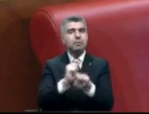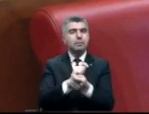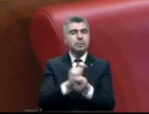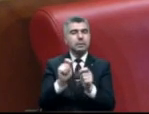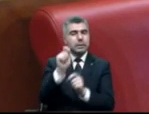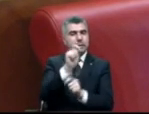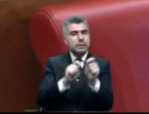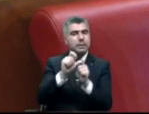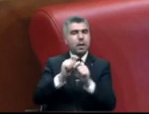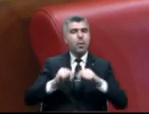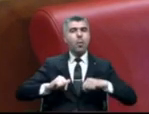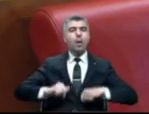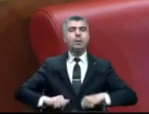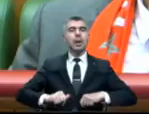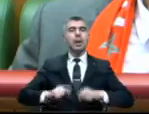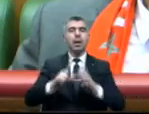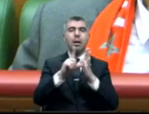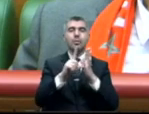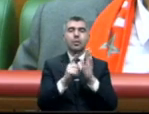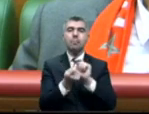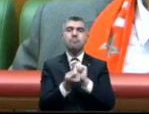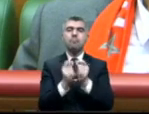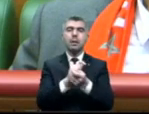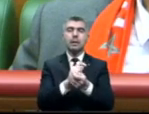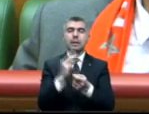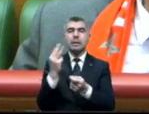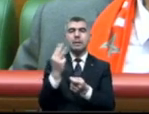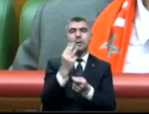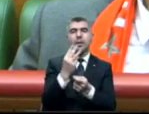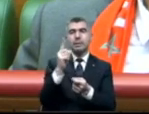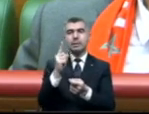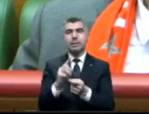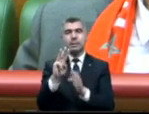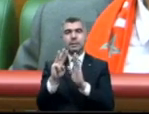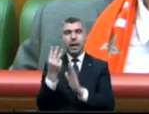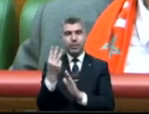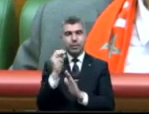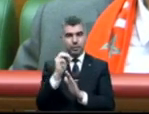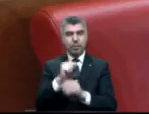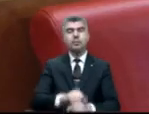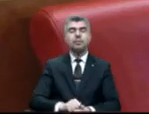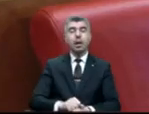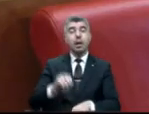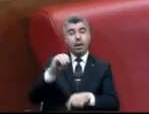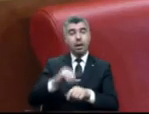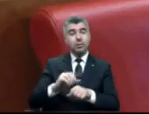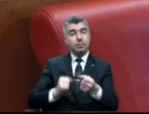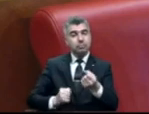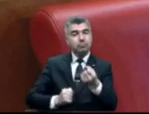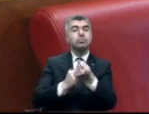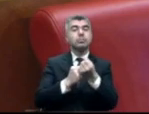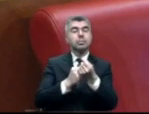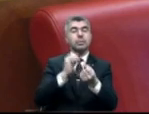الوزارة على إعداد مشروع قانون متعلق بتغيير القانون 33-13 لكي يتعلق بالمناجم والنهوض بالقطاع